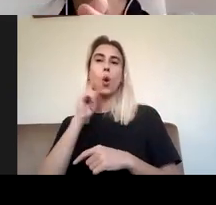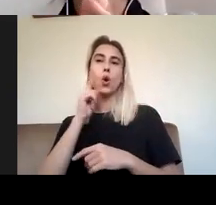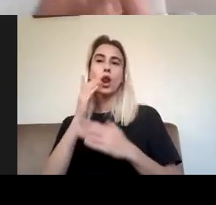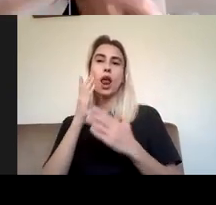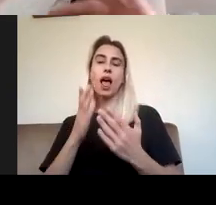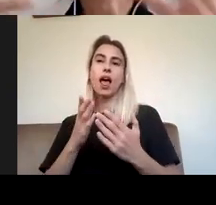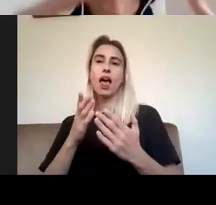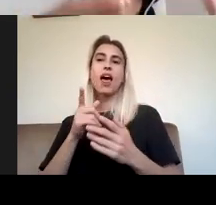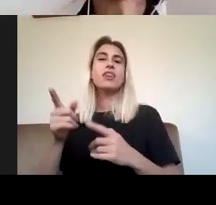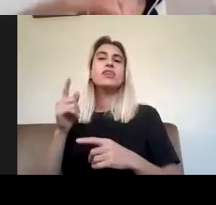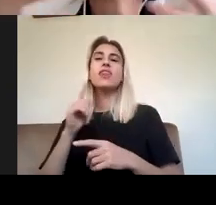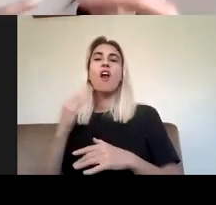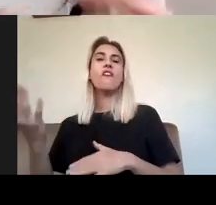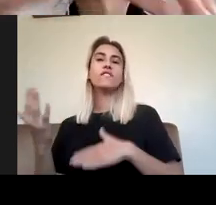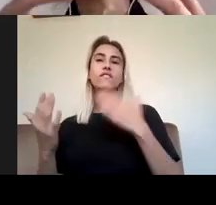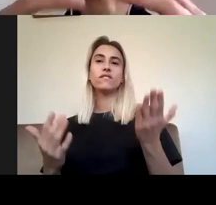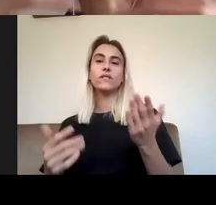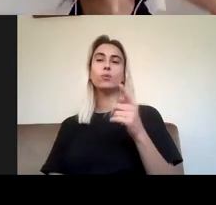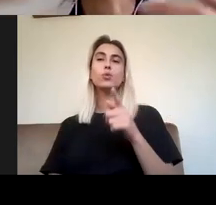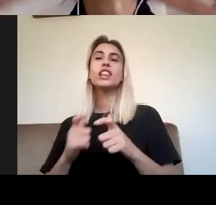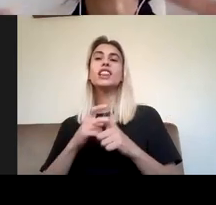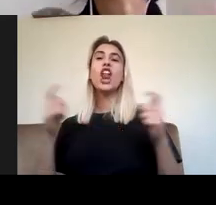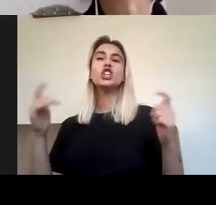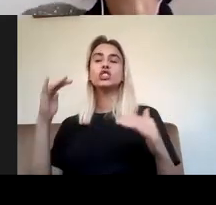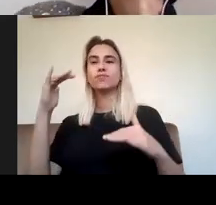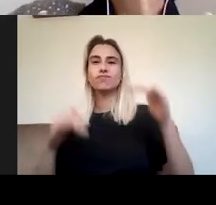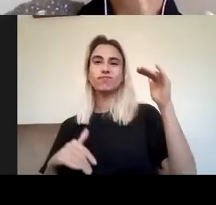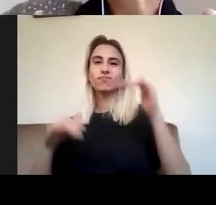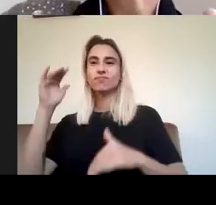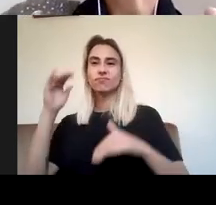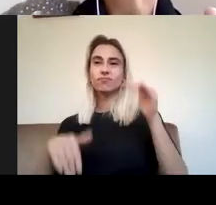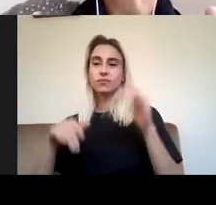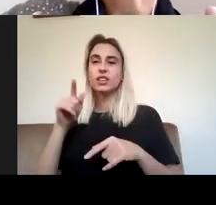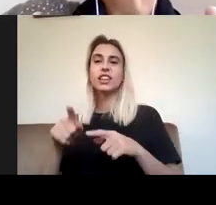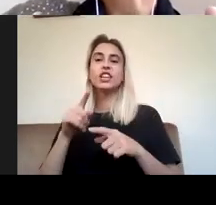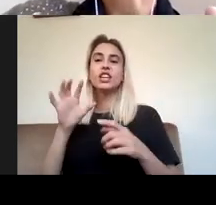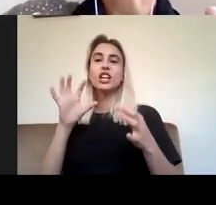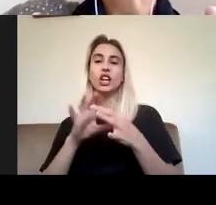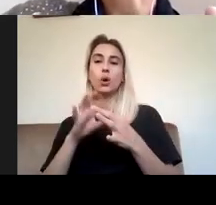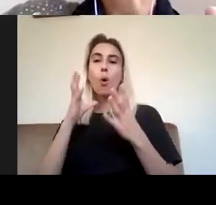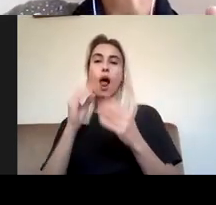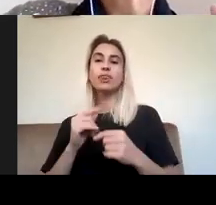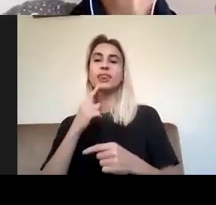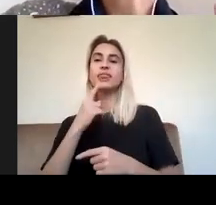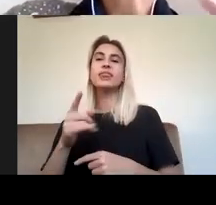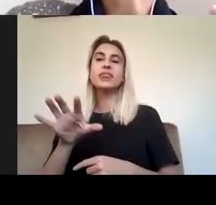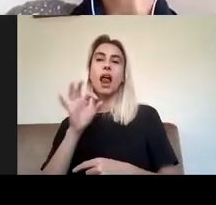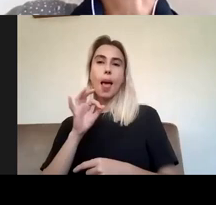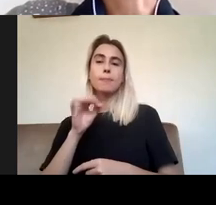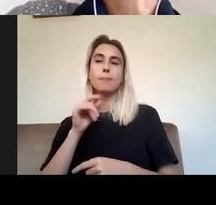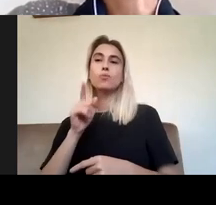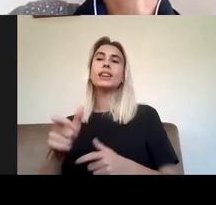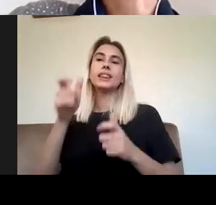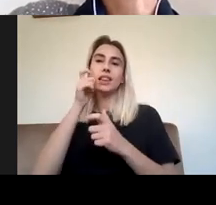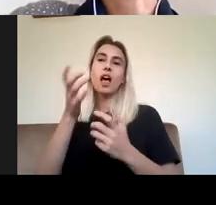taraflar arasındaki bu geliş gidişler ve taraflar arasındaki bu şeyleri, oluşan talepleri ve değişimleri de dikkate